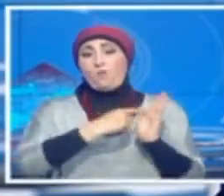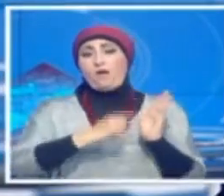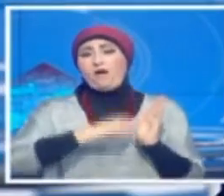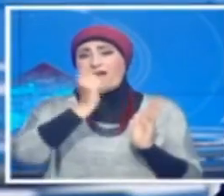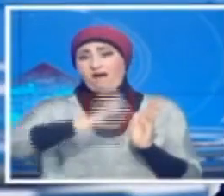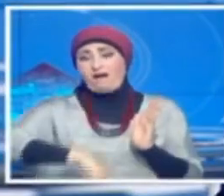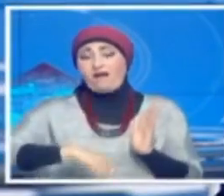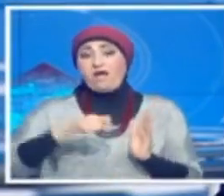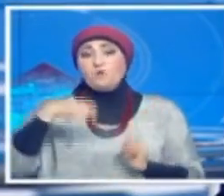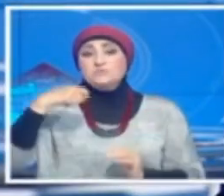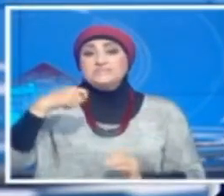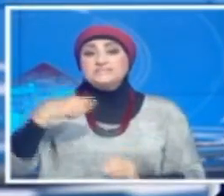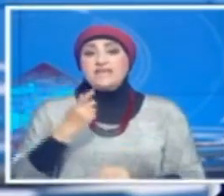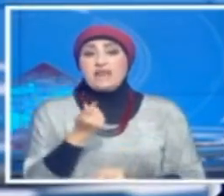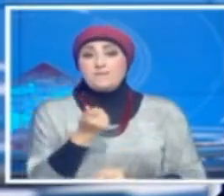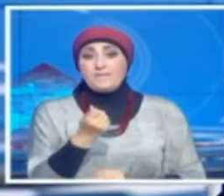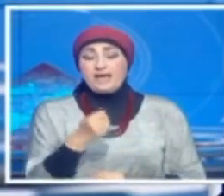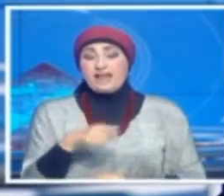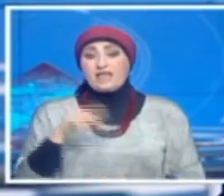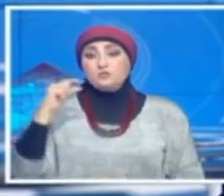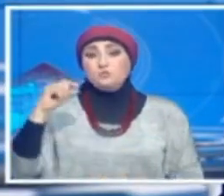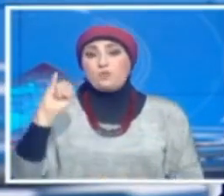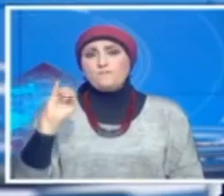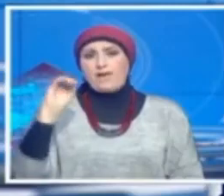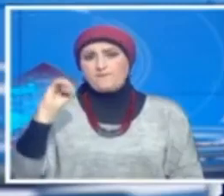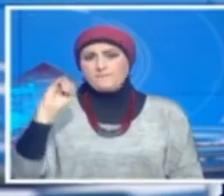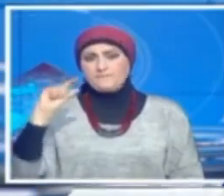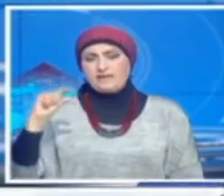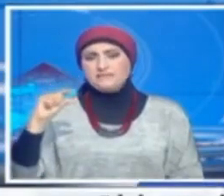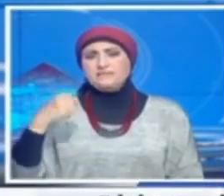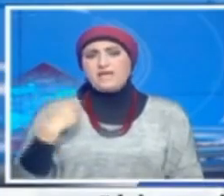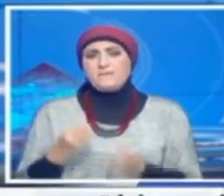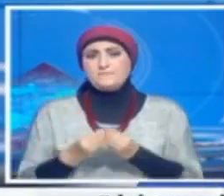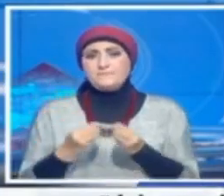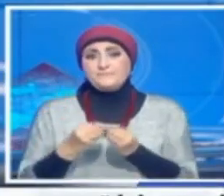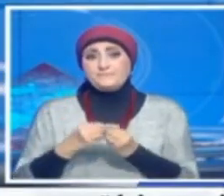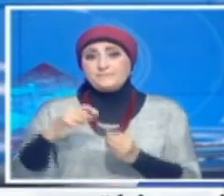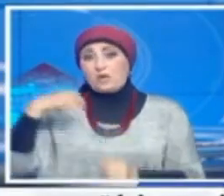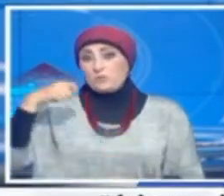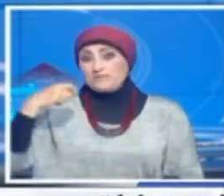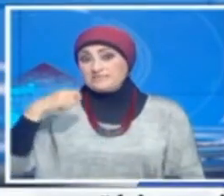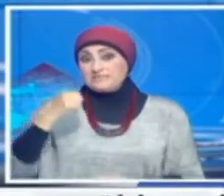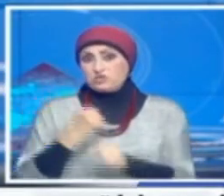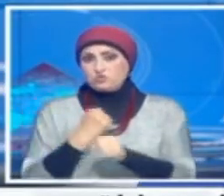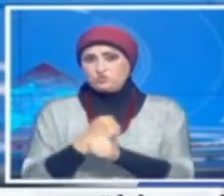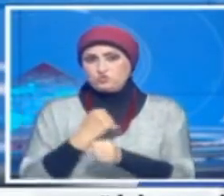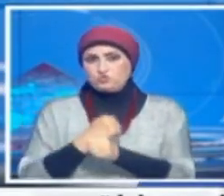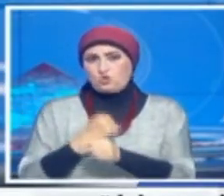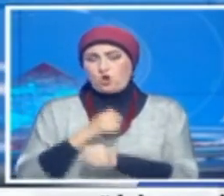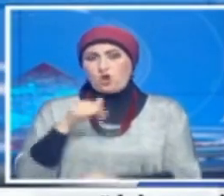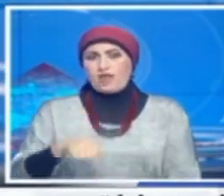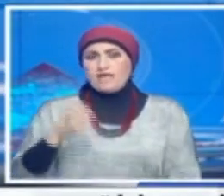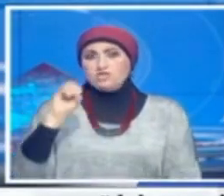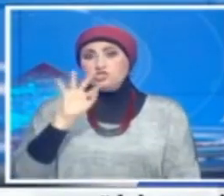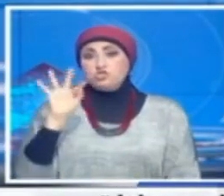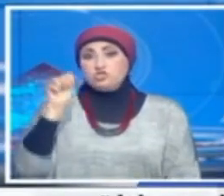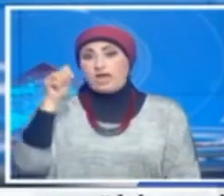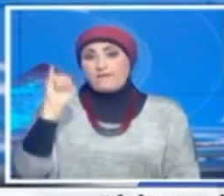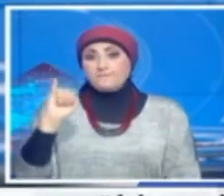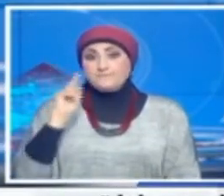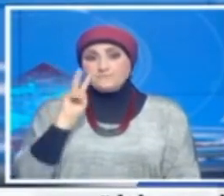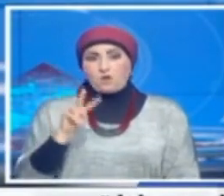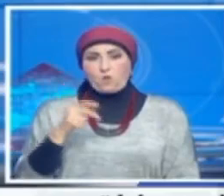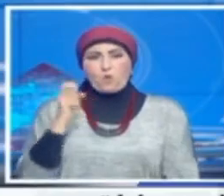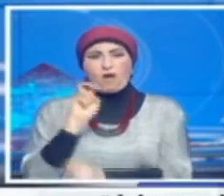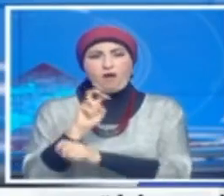وقع وزير المالية الدكتور محمد معيط بروتوكول تعاون مع وزير قطاع الأعمال العام هشام توفيق لتسوية جزء من